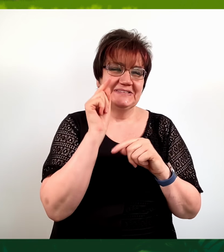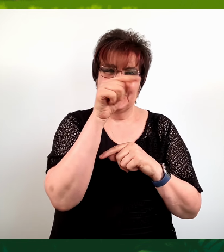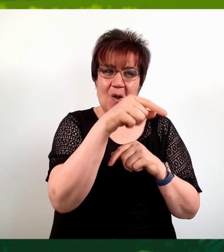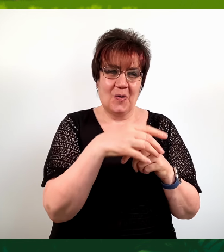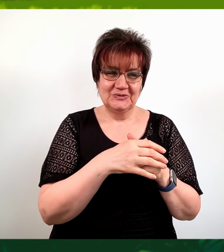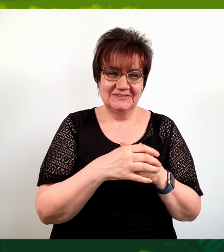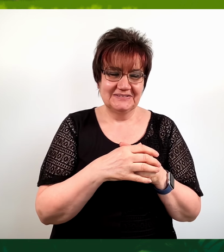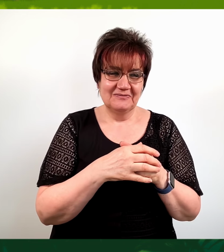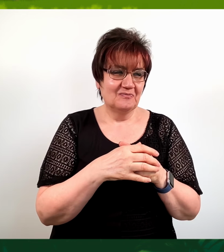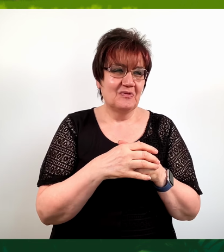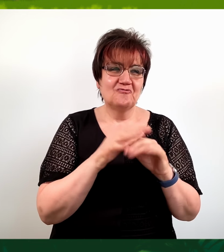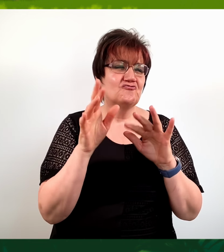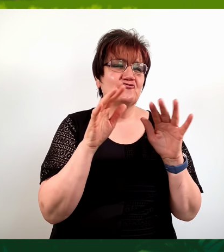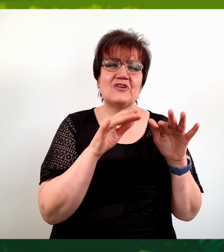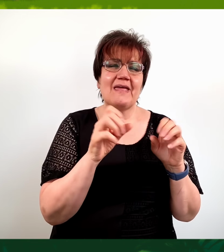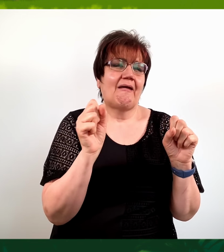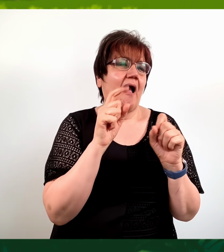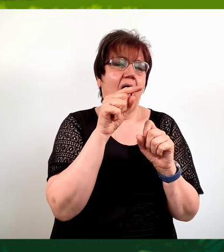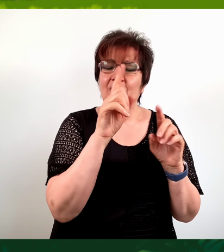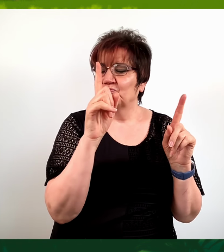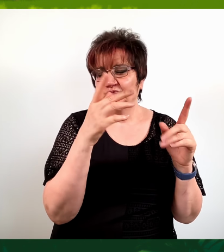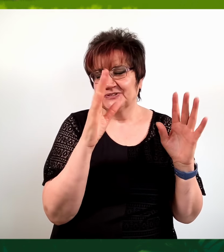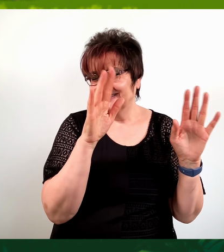nicht raus in die Kälte und den Schnee.